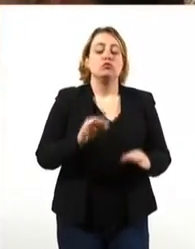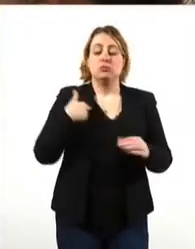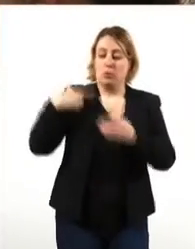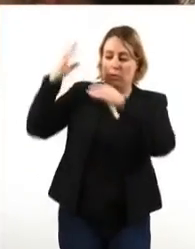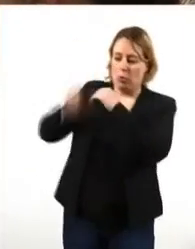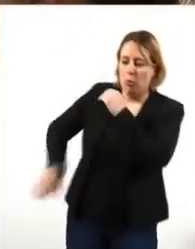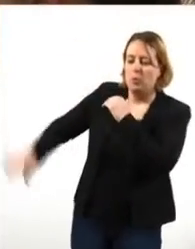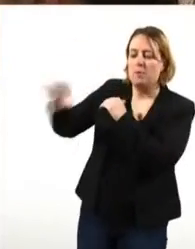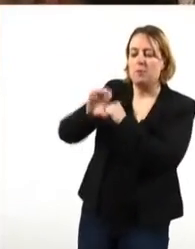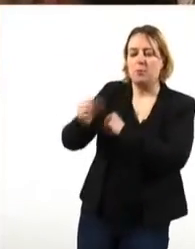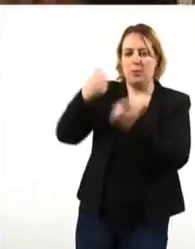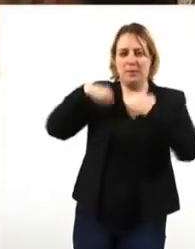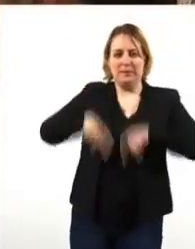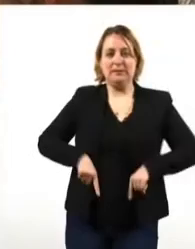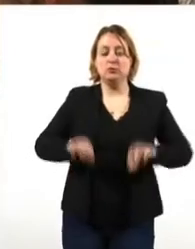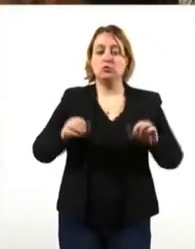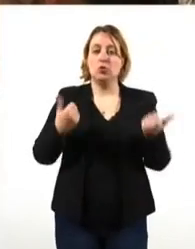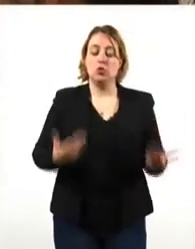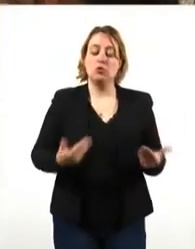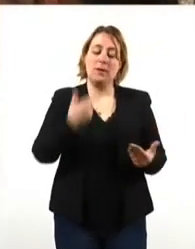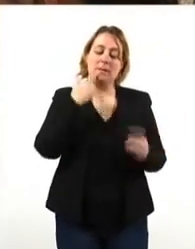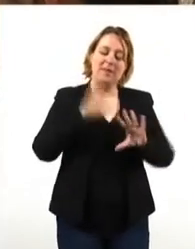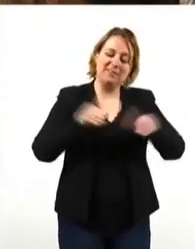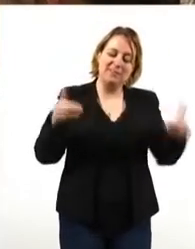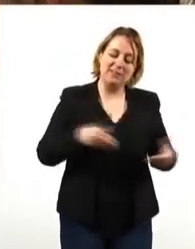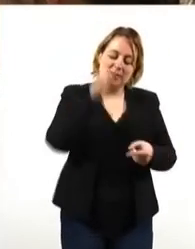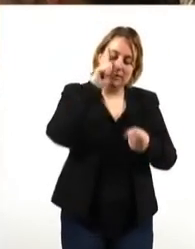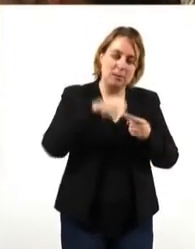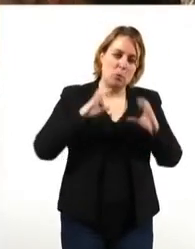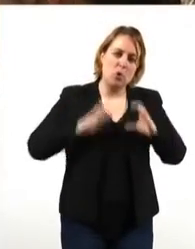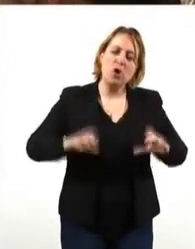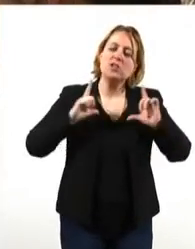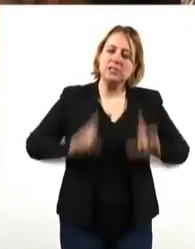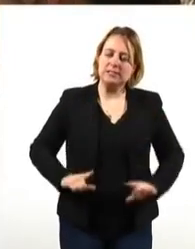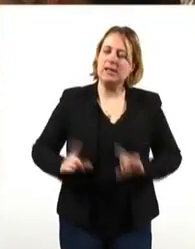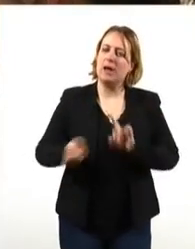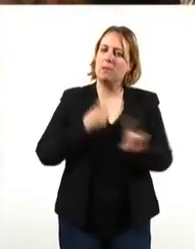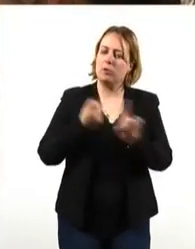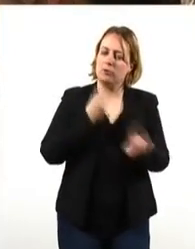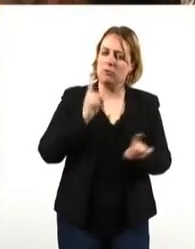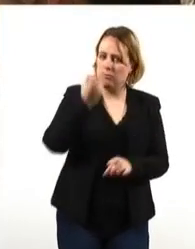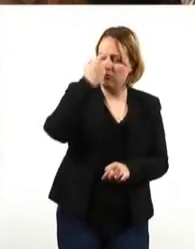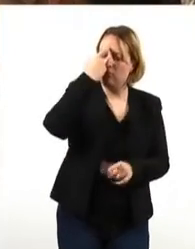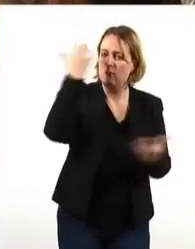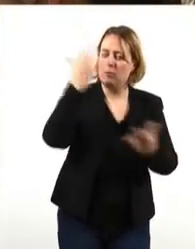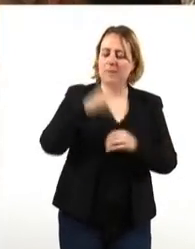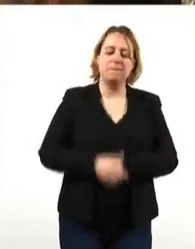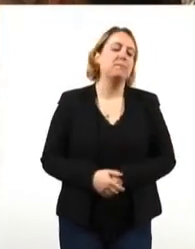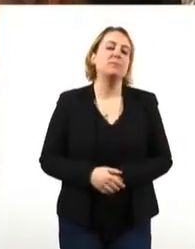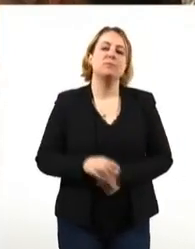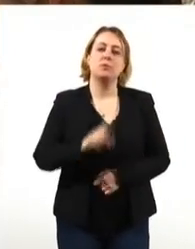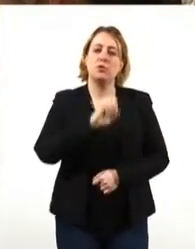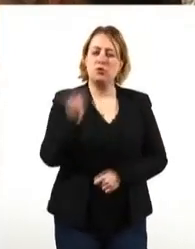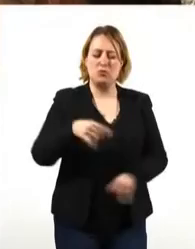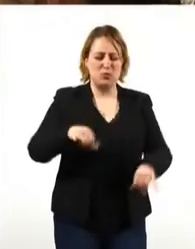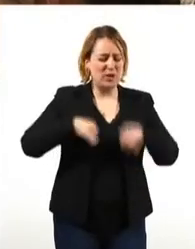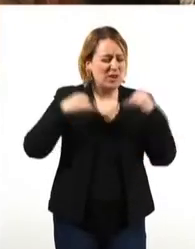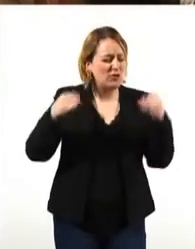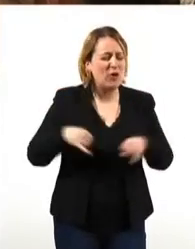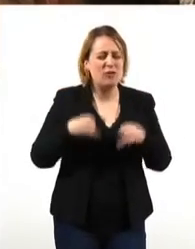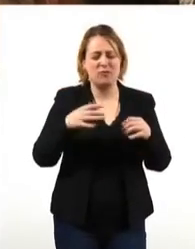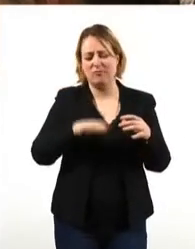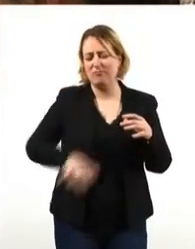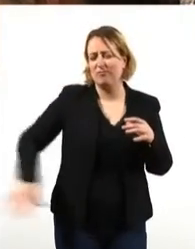ministre. Aujourd'hui, si on parle du collège et du lycée, ce qui est absolument essentiel, c'est aussi finalement que tous les jeunes, quel que soit leur milieu ou leur territoire, puissent